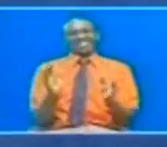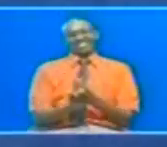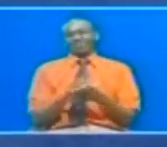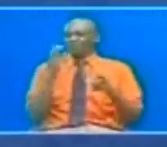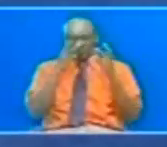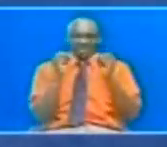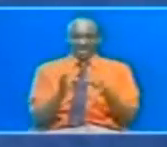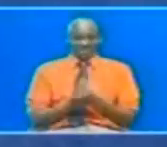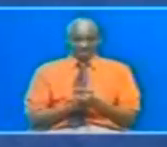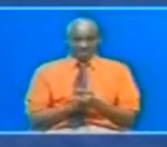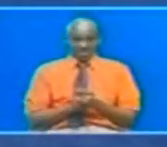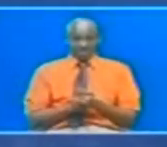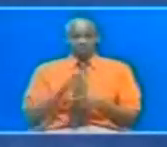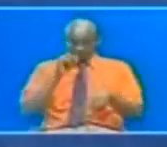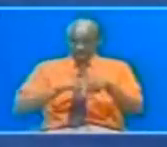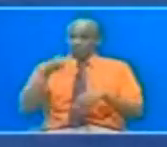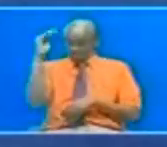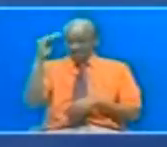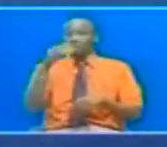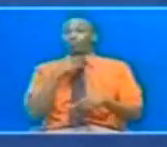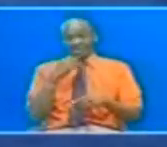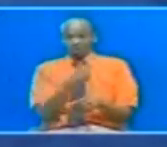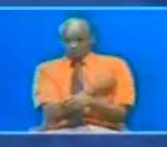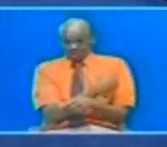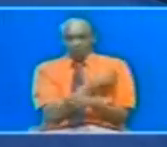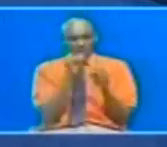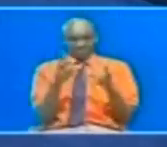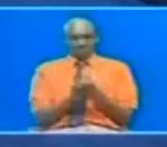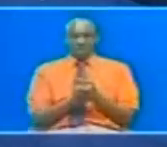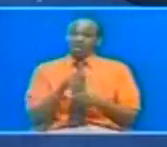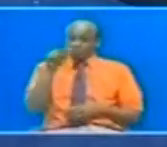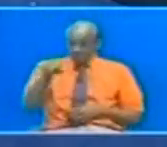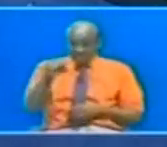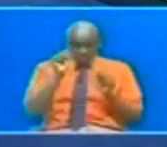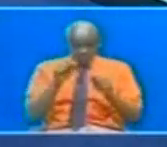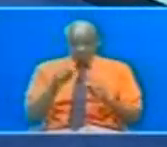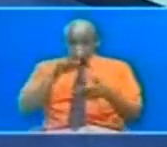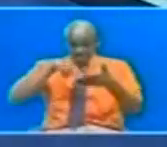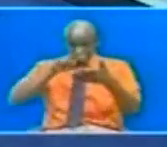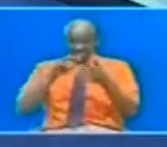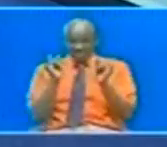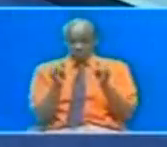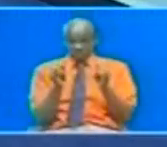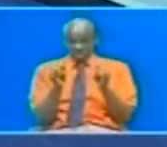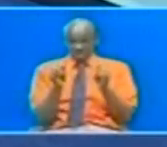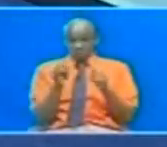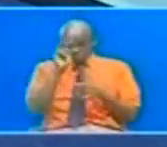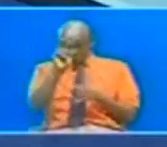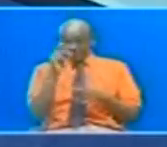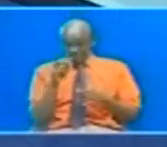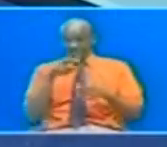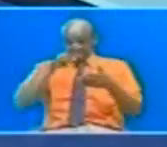umesha train. Mm. Siku hivyo kikuwa mpubwa, tuka kukua daktari. Mm. That's nice. So, lakini leo, tuneza fanya, ile kitumuina ukena nikifanya